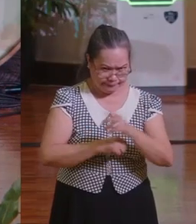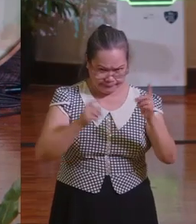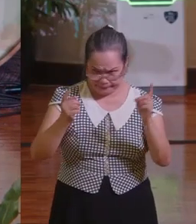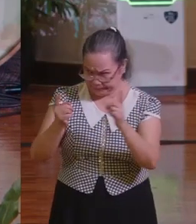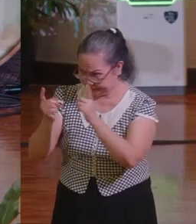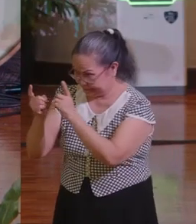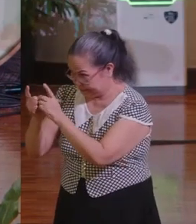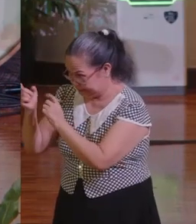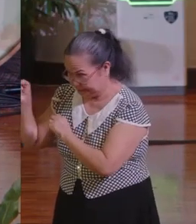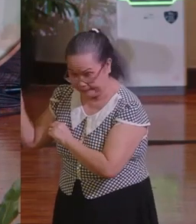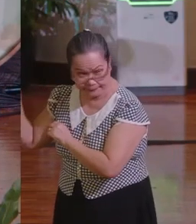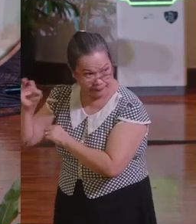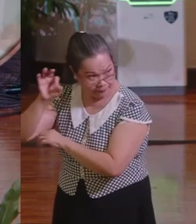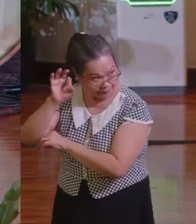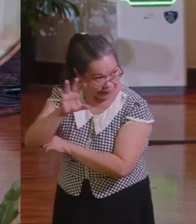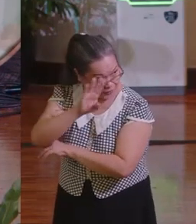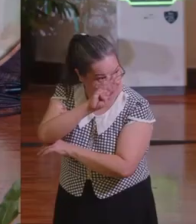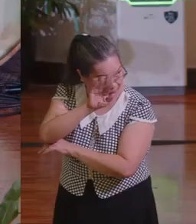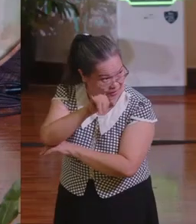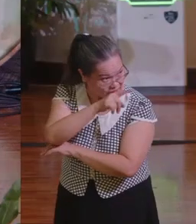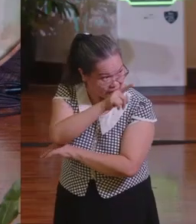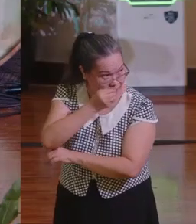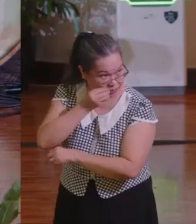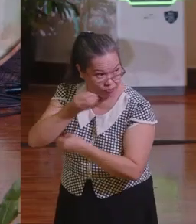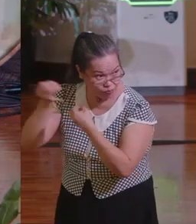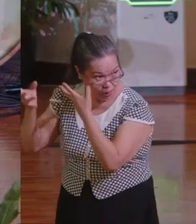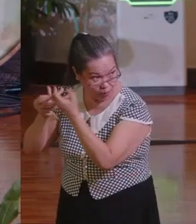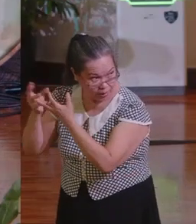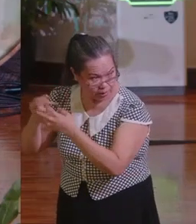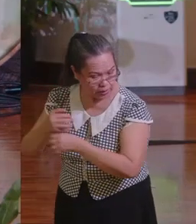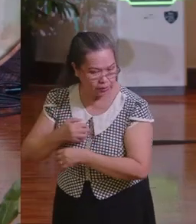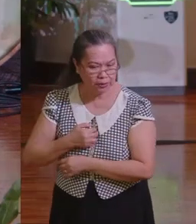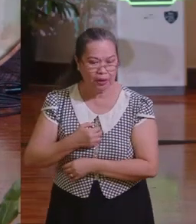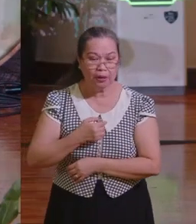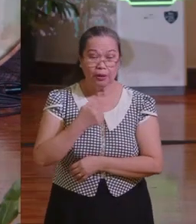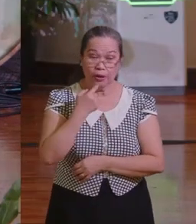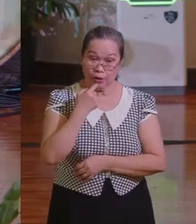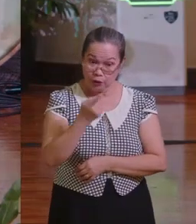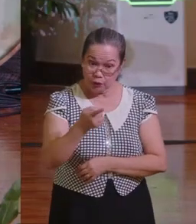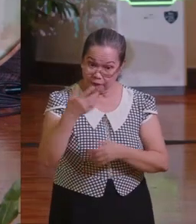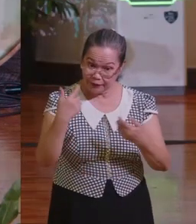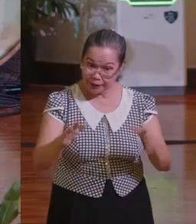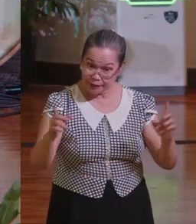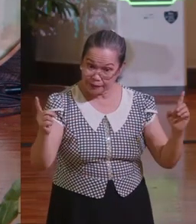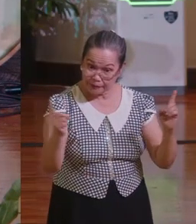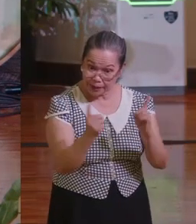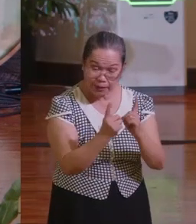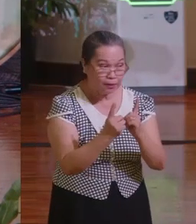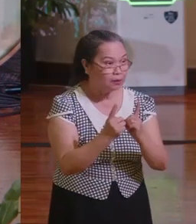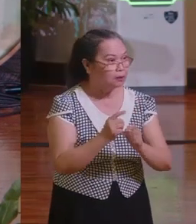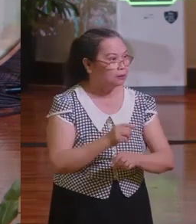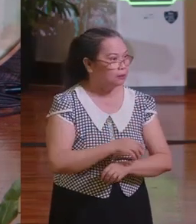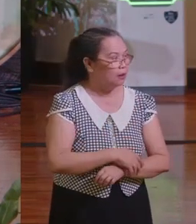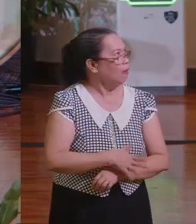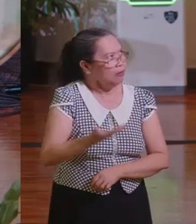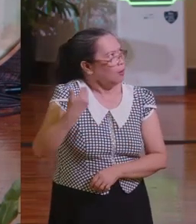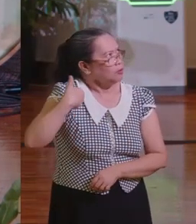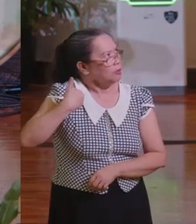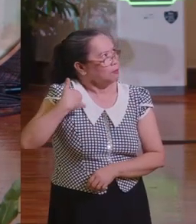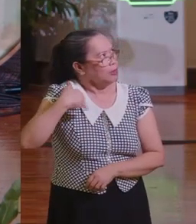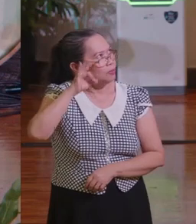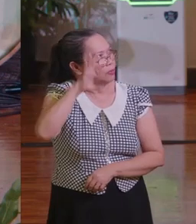pag ako'y nilapitan nyo ng gano'n, ang sasabihin ko sa inyo, sinabi nyo na ba sa kanya? Ay, hindi pa po,